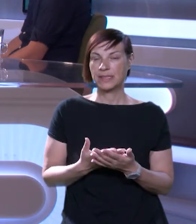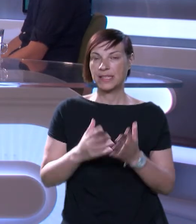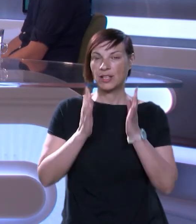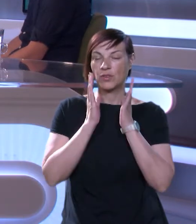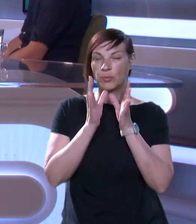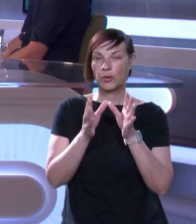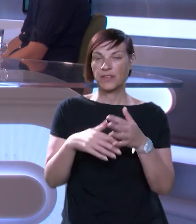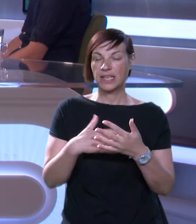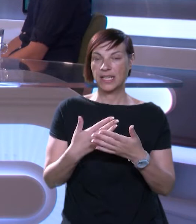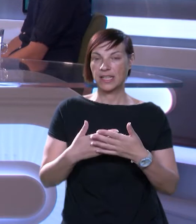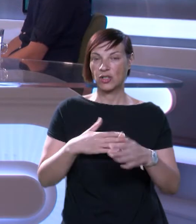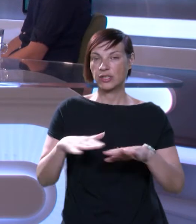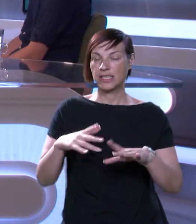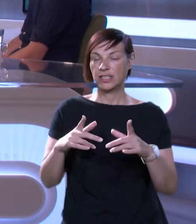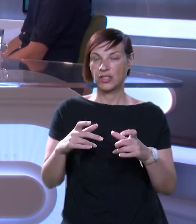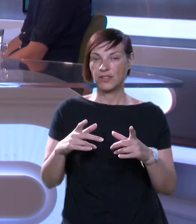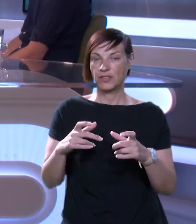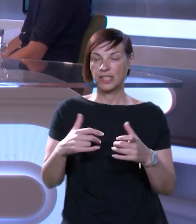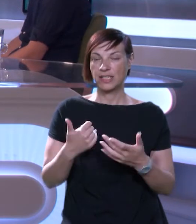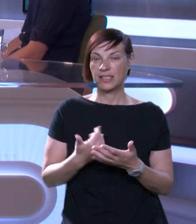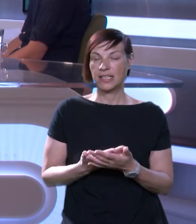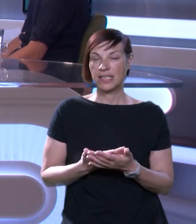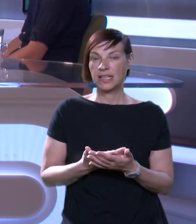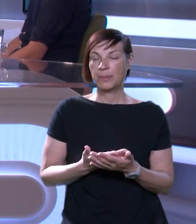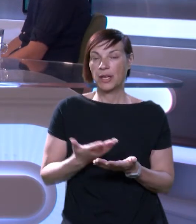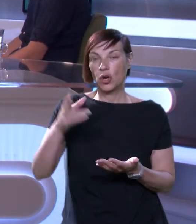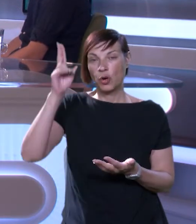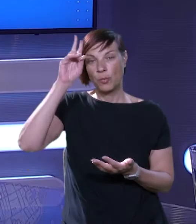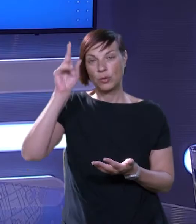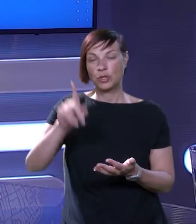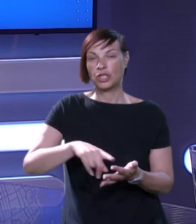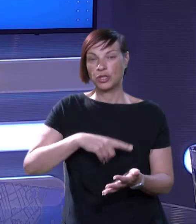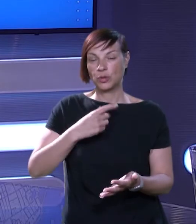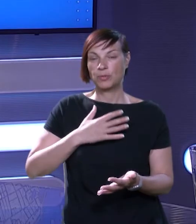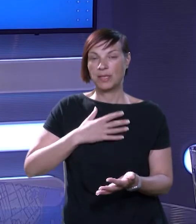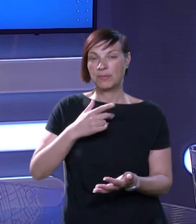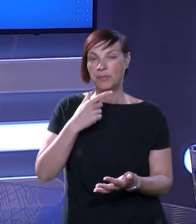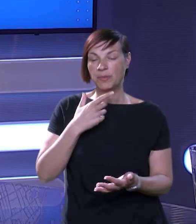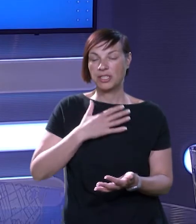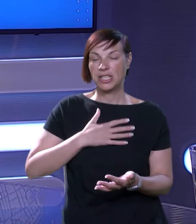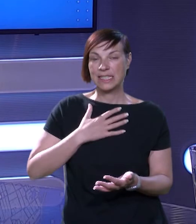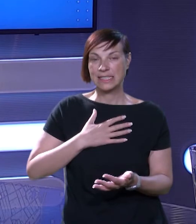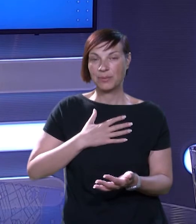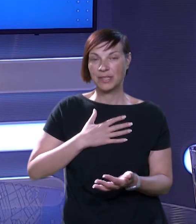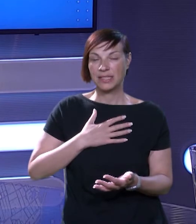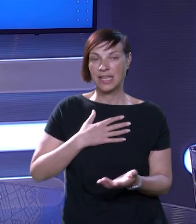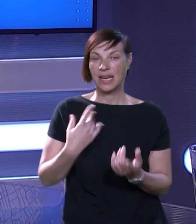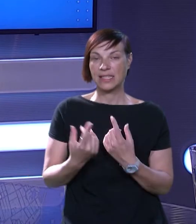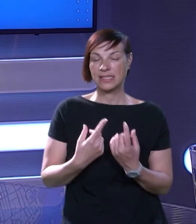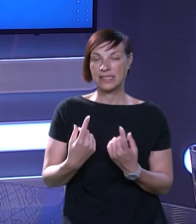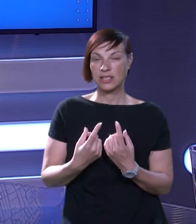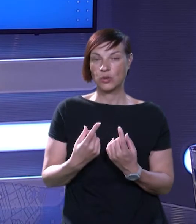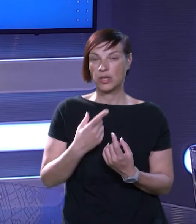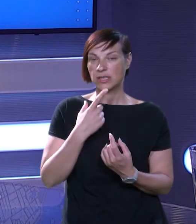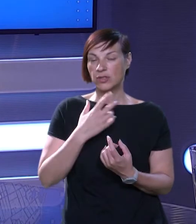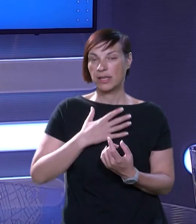takvog povjerenja kod direktora fotografije, jer mi je omogućio, mislim, dugo jesmo mi o tome pričali, ja sam htjela